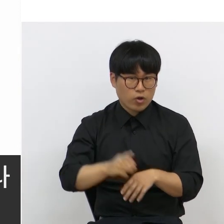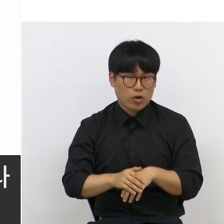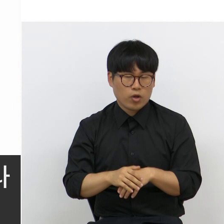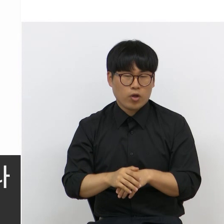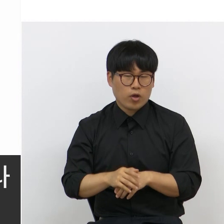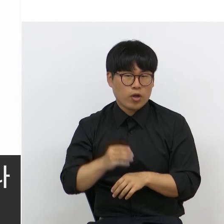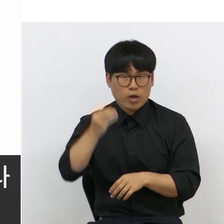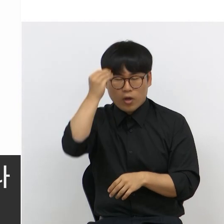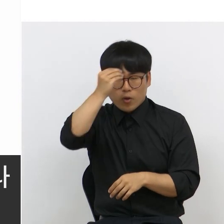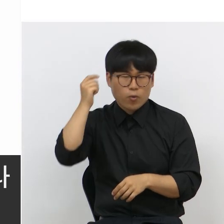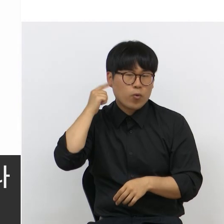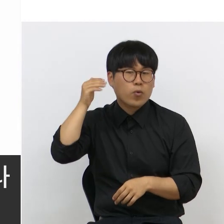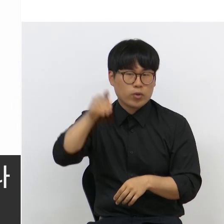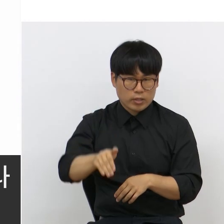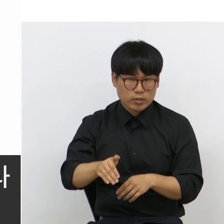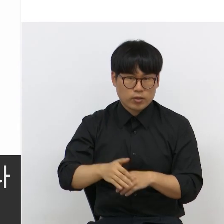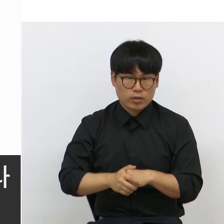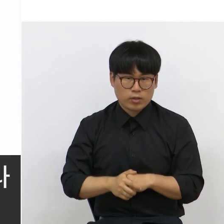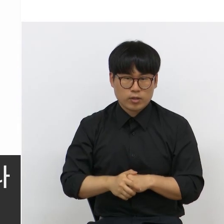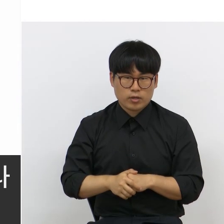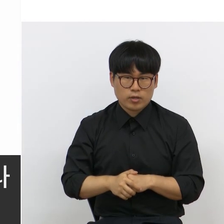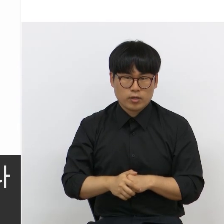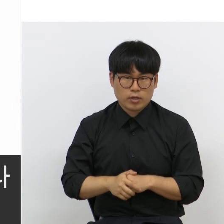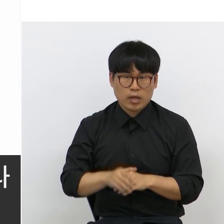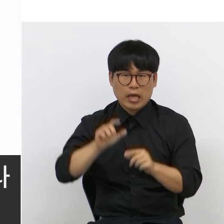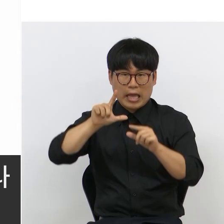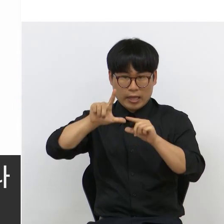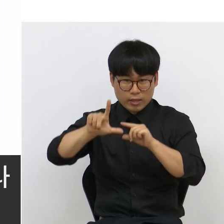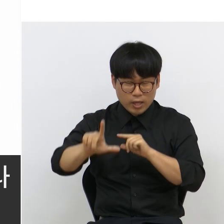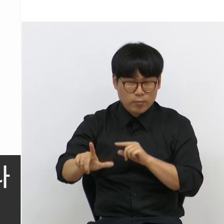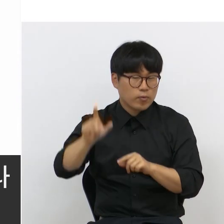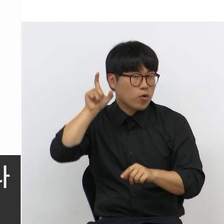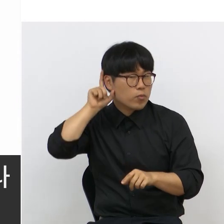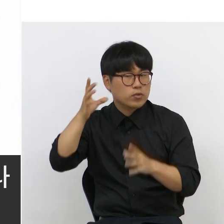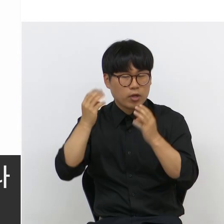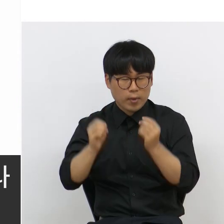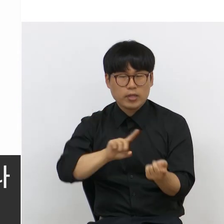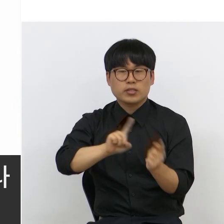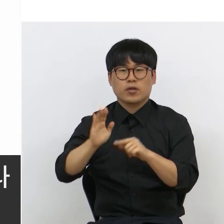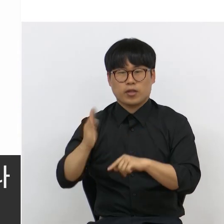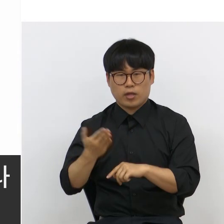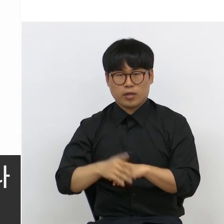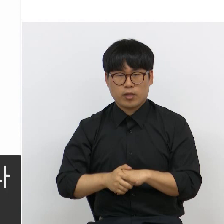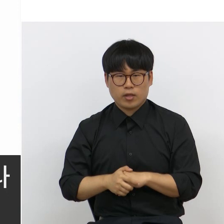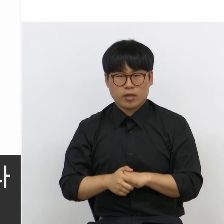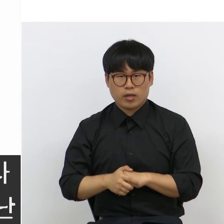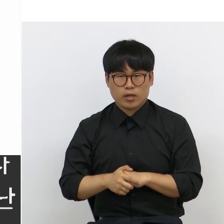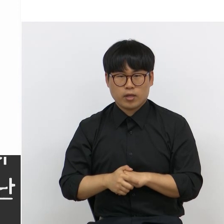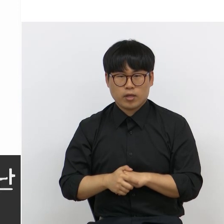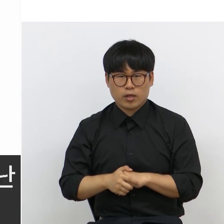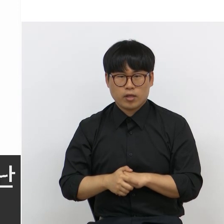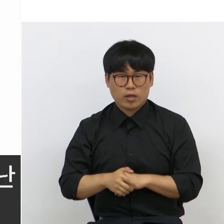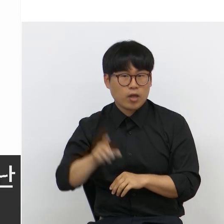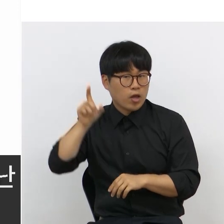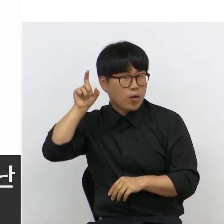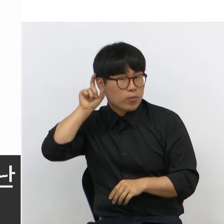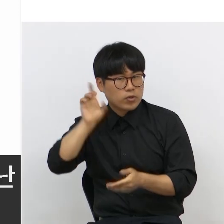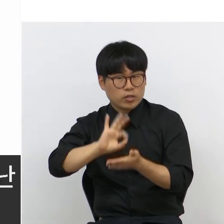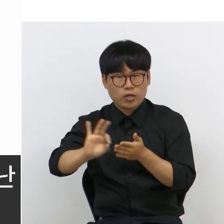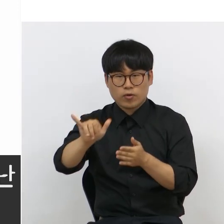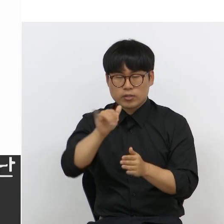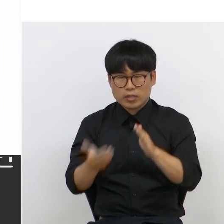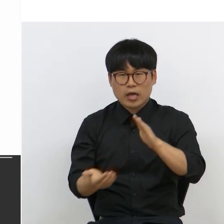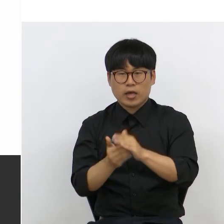중고도 이전까지의 난청 환자들은 대부분 보청기로 많이 재활이 됩니다. 근데 이렇게 보청기로 쓸 수 있는